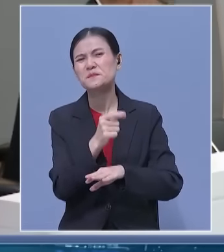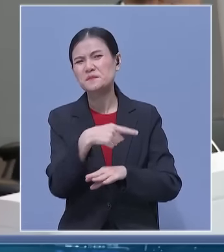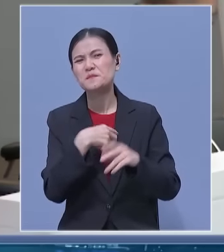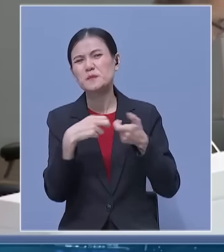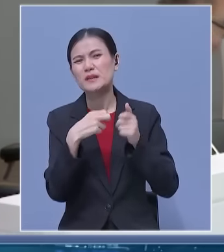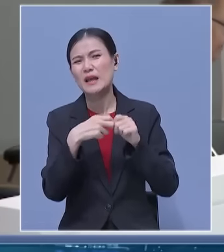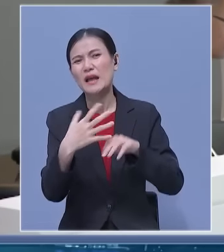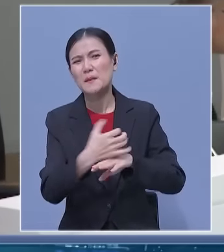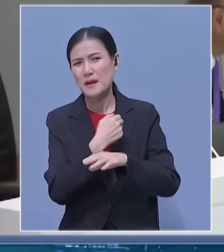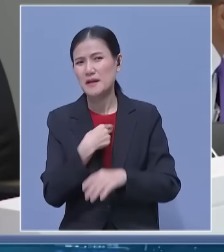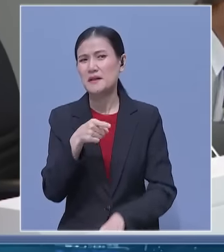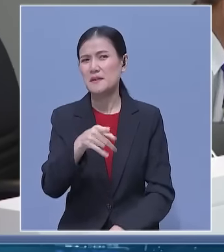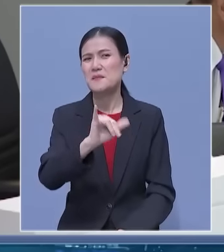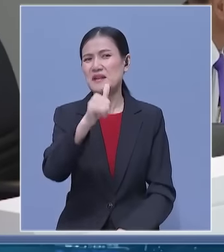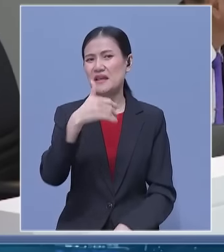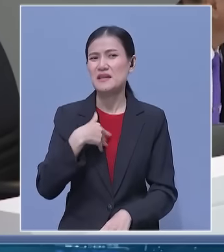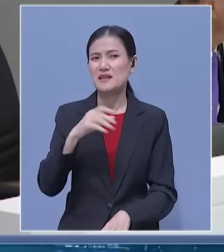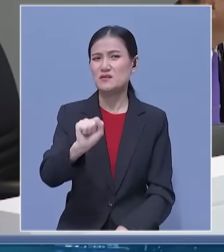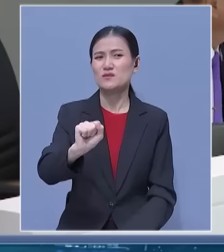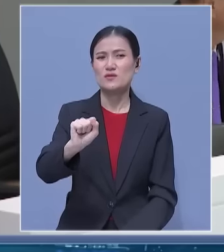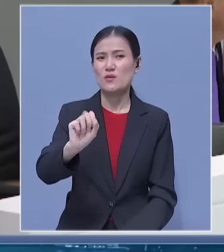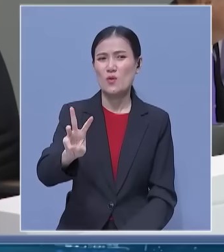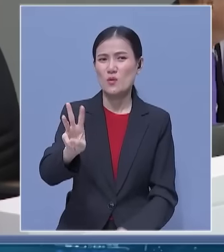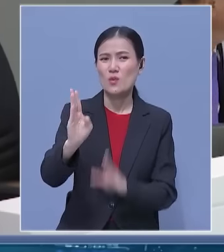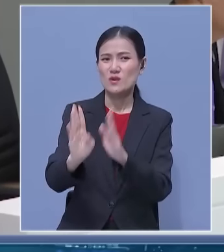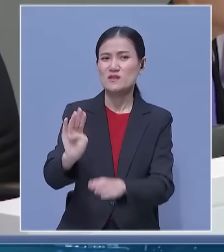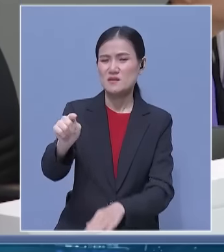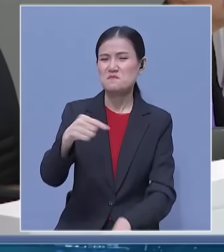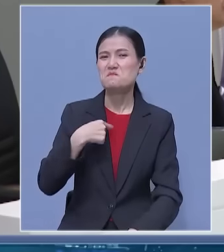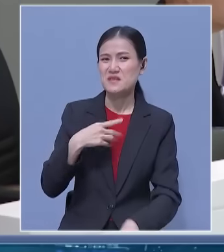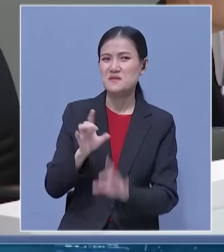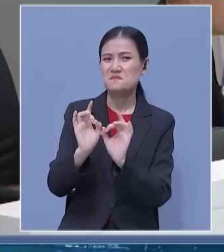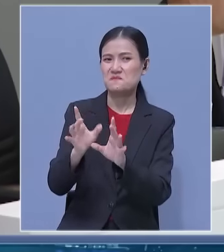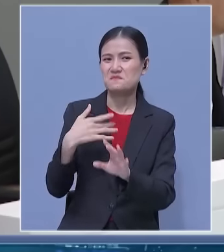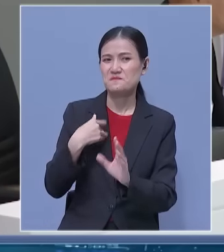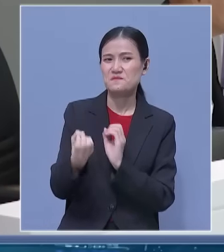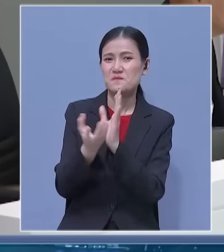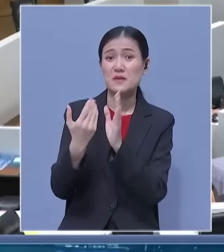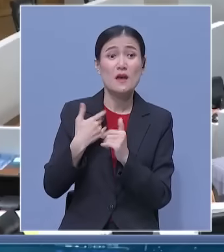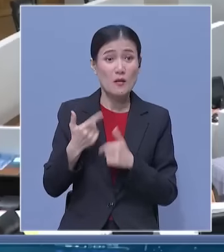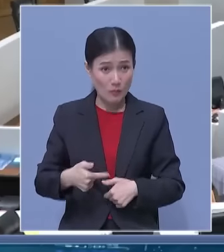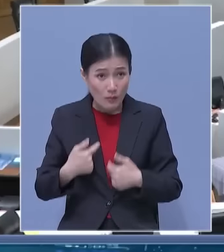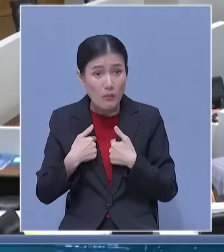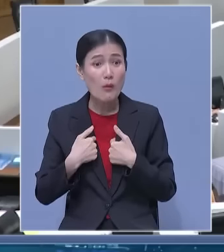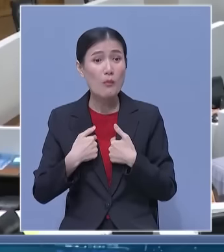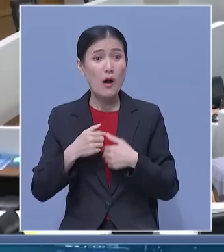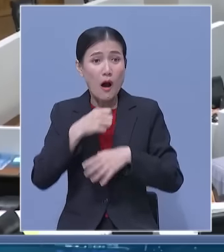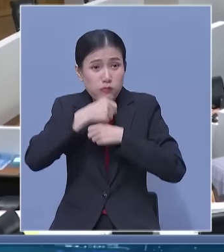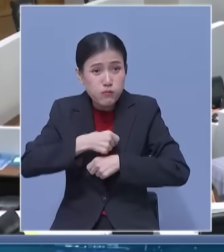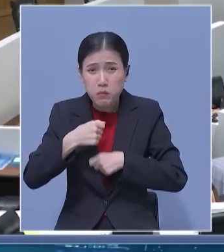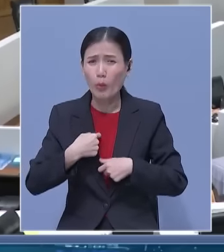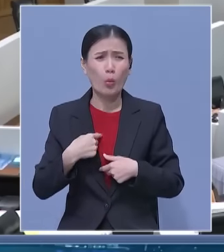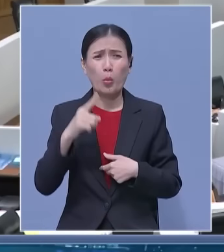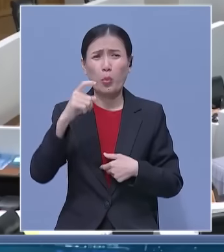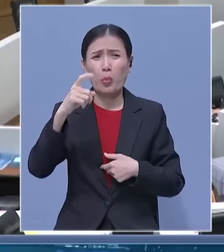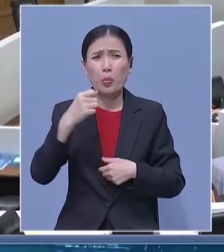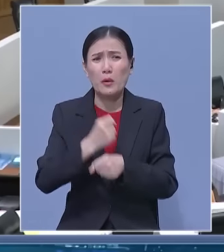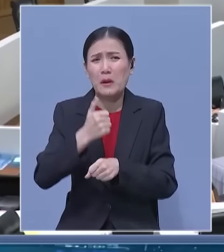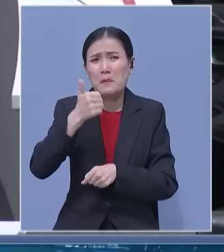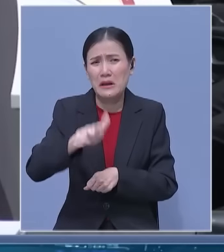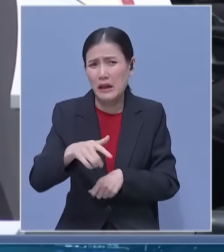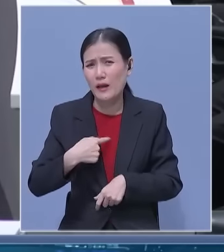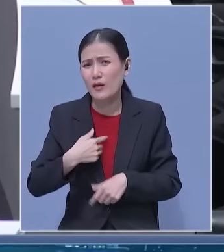มีการเอาคืน40สว.ด้วยซึ่งคุณทักษิณก็บอกว่าผมเป็นแค่คนแก่คนนึงคงไม่มีน้ำยาอะไรแล้วแก่แล้วน่ะต่าง